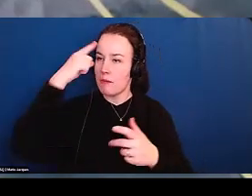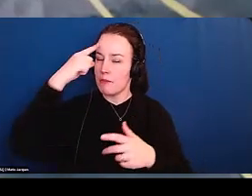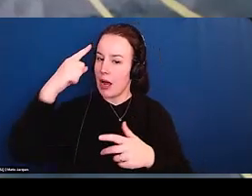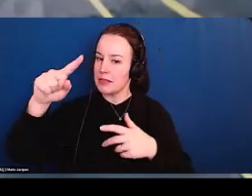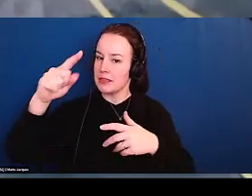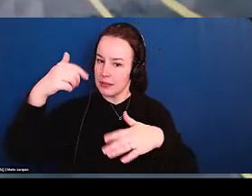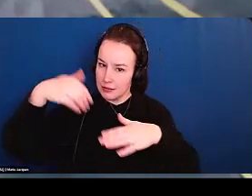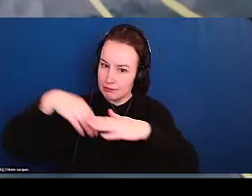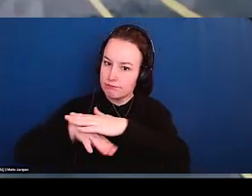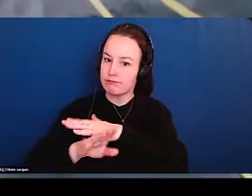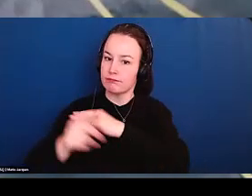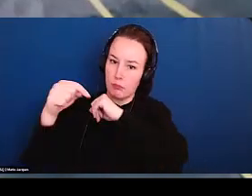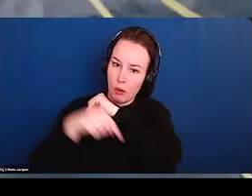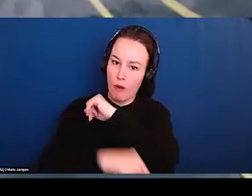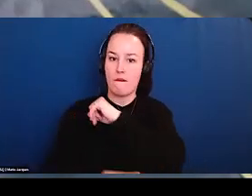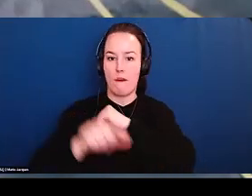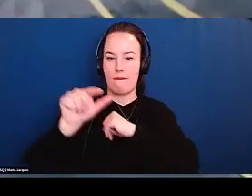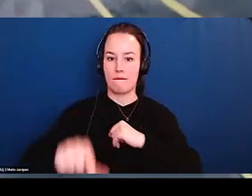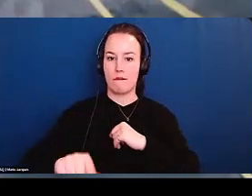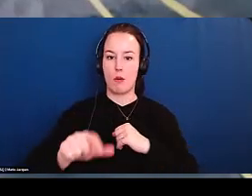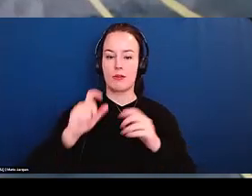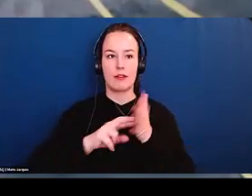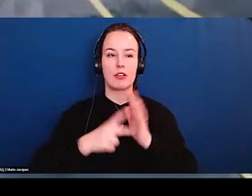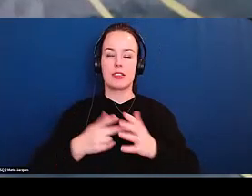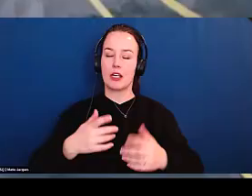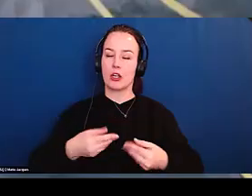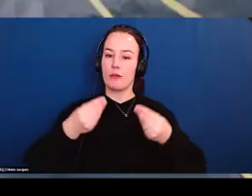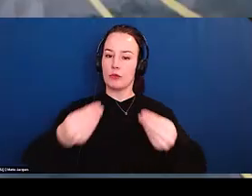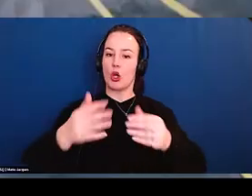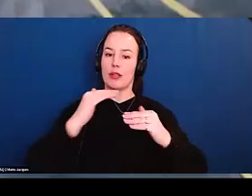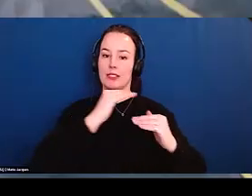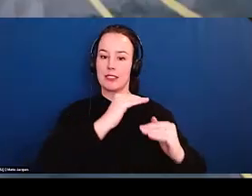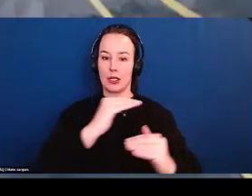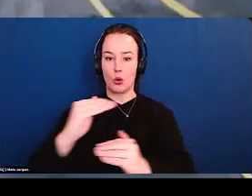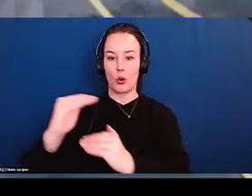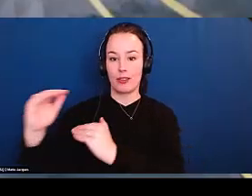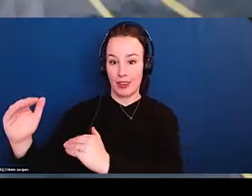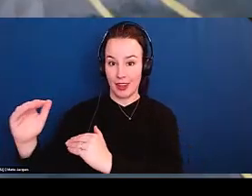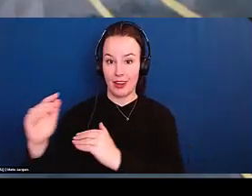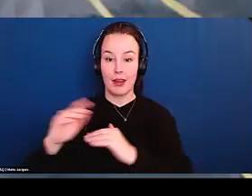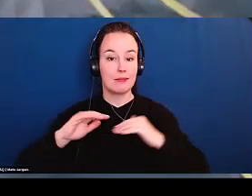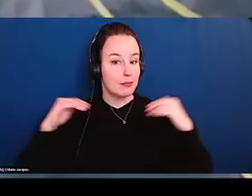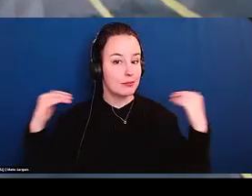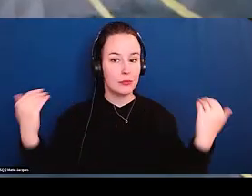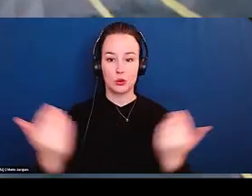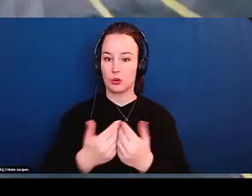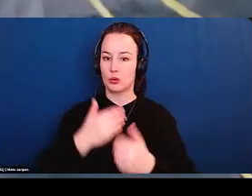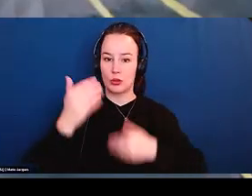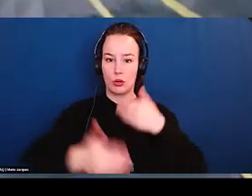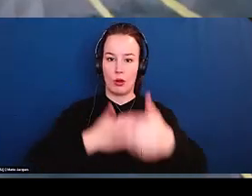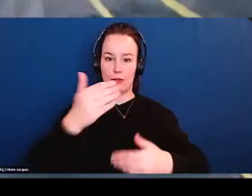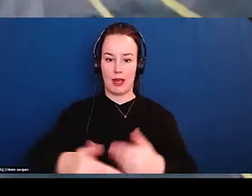au-delà. Il faut créer ce sens de sécurité au niveau opérationnel,